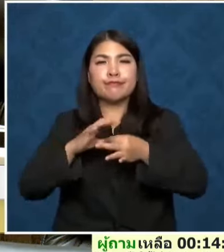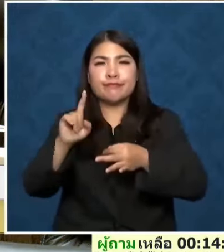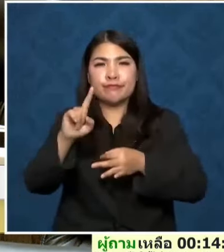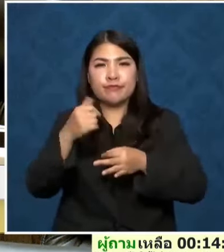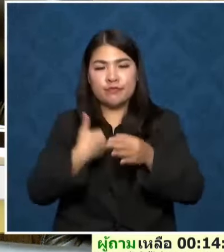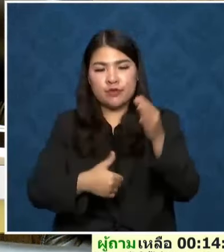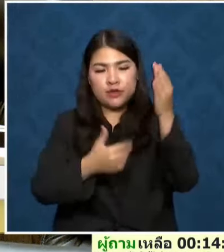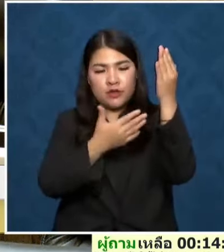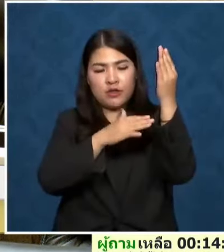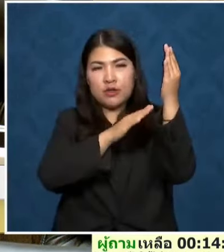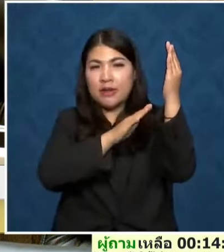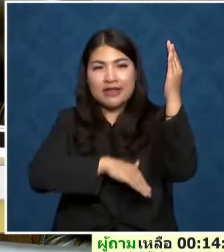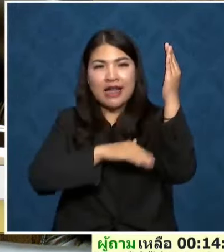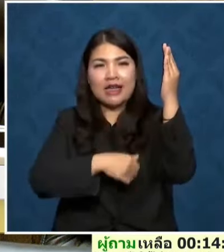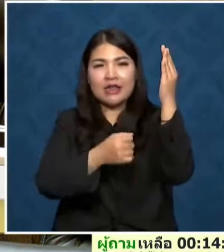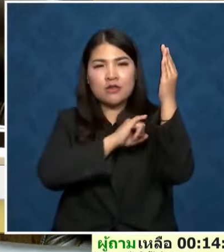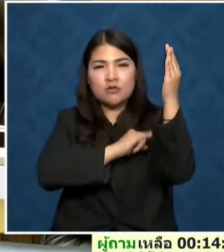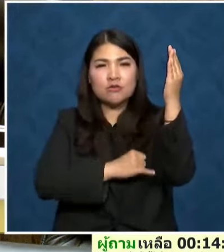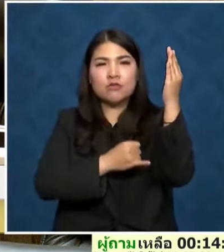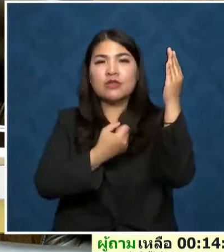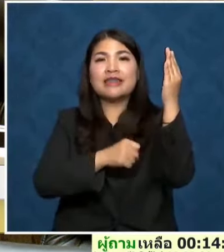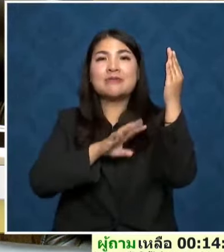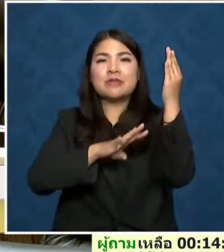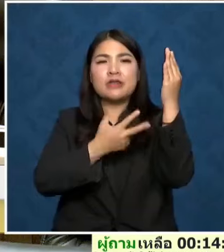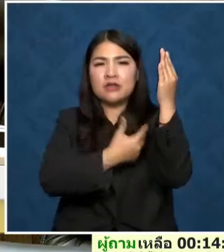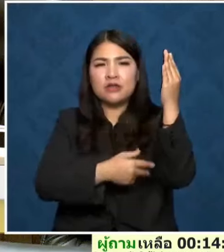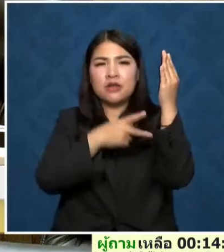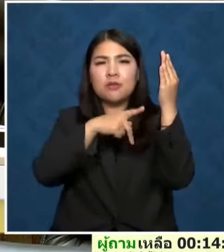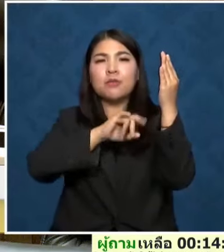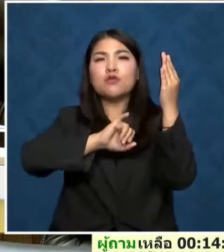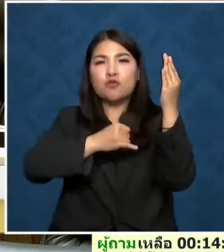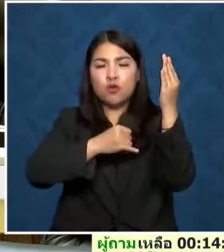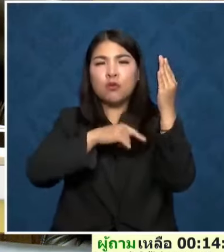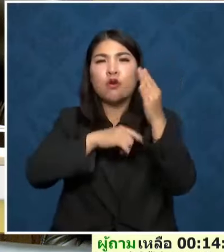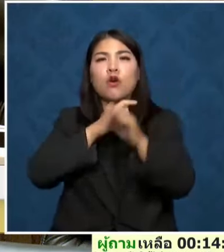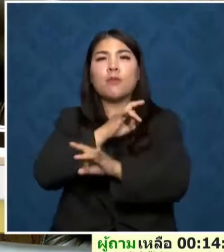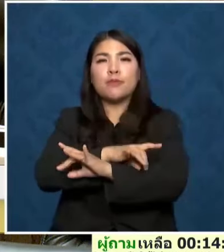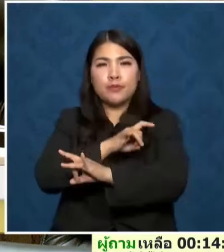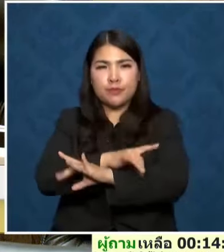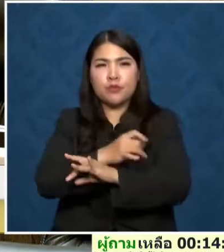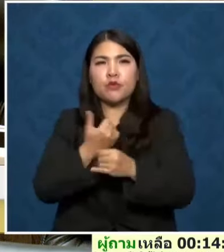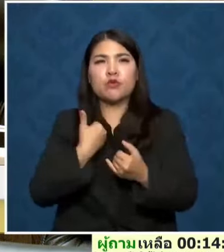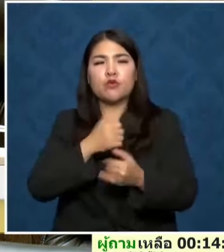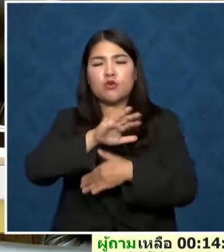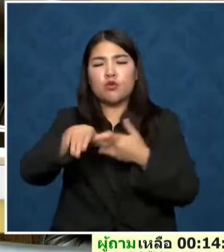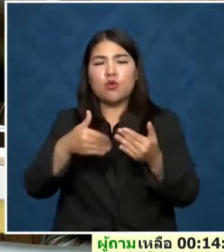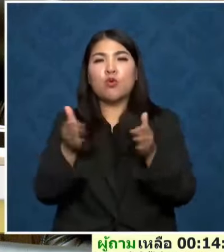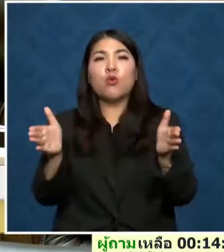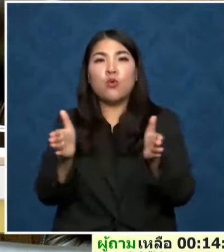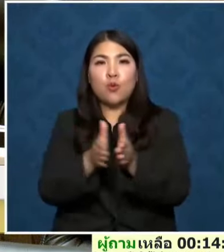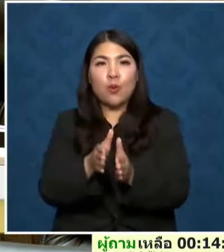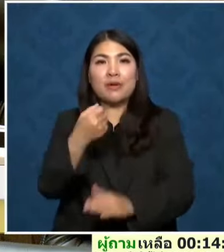หวภาคใต้และรวมถงจัหวดประจวบครีขัน และจัหวดเพชรบุรีรวมเป็ 16 จัหวัด